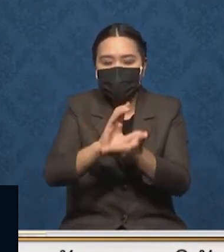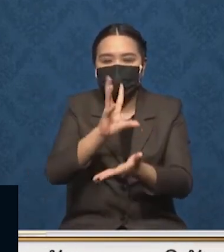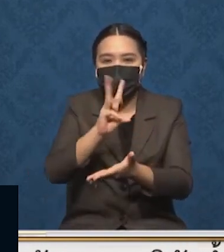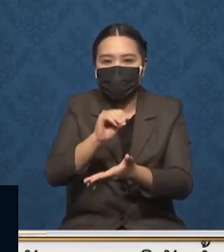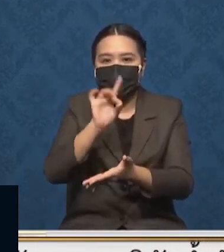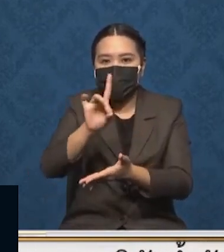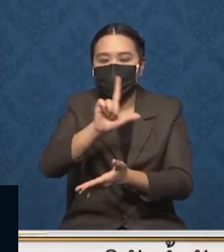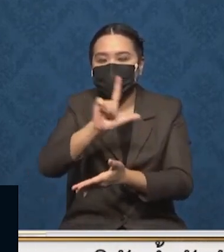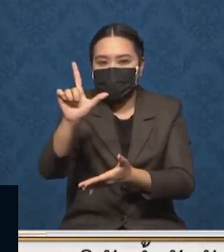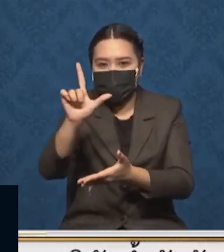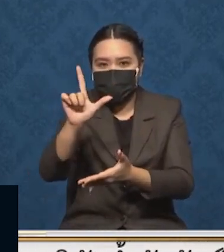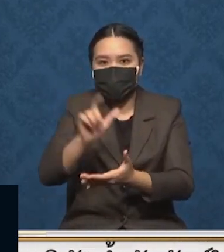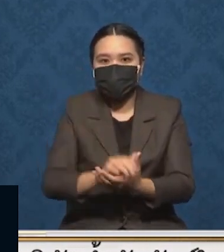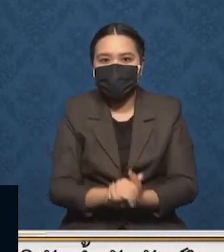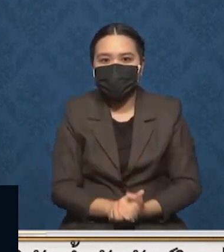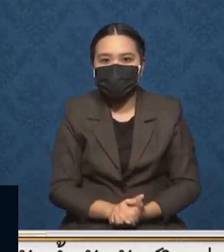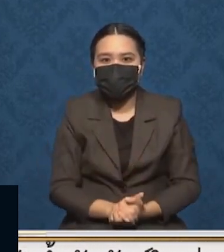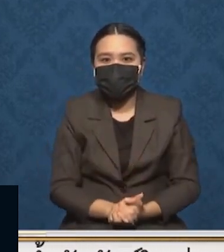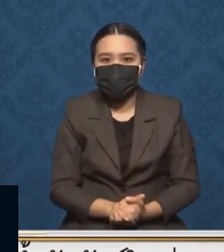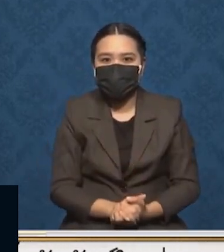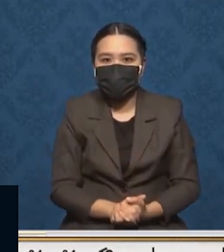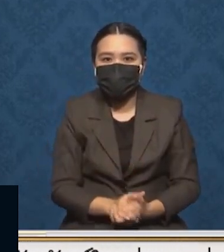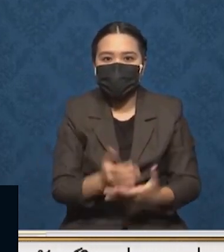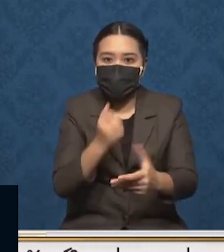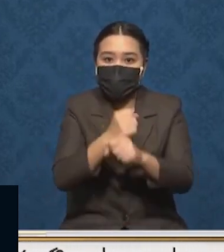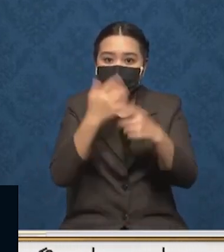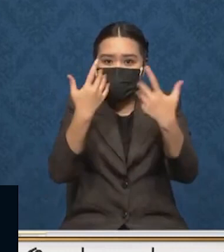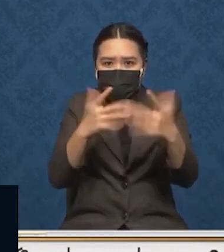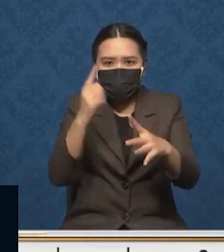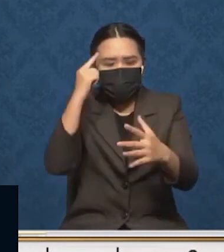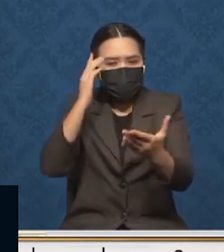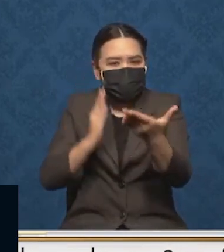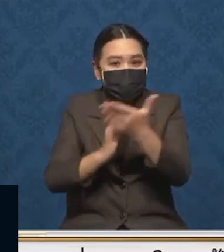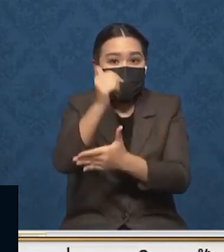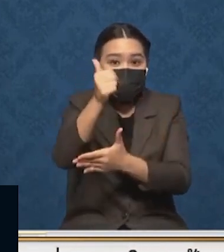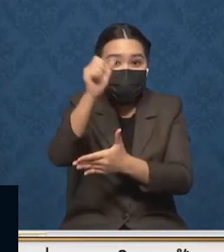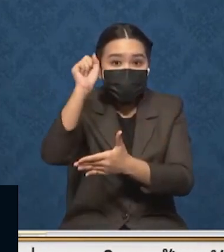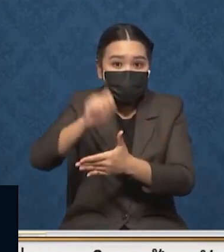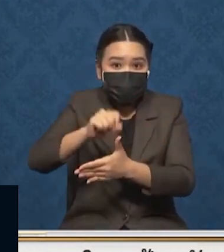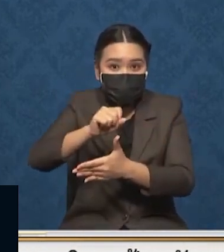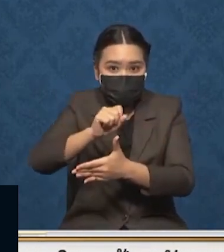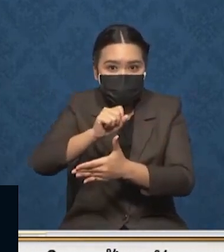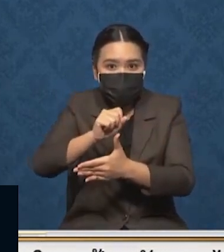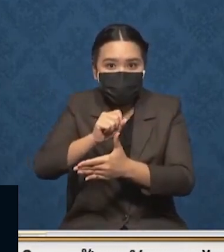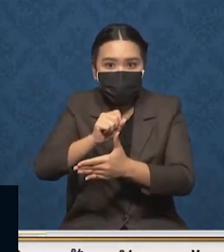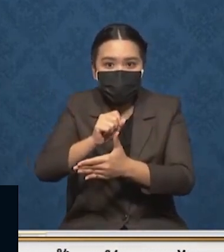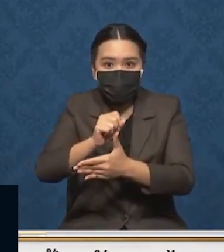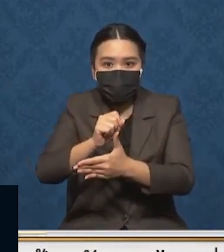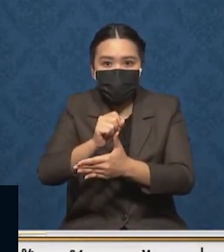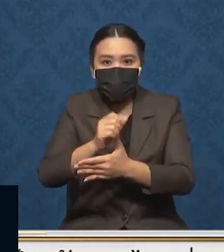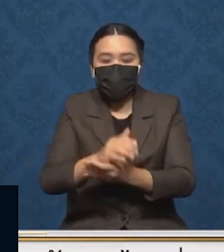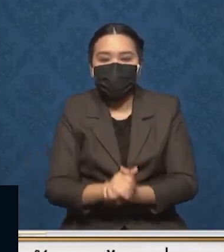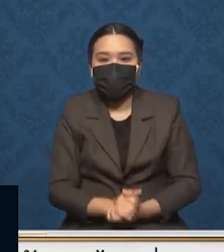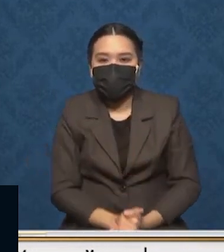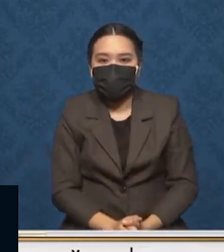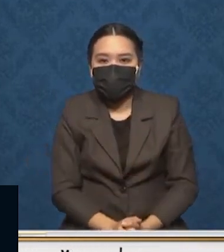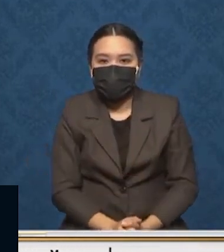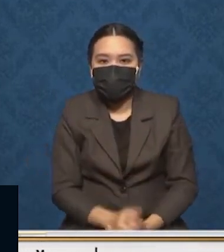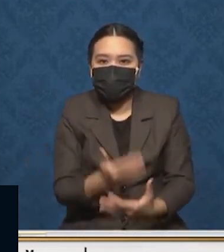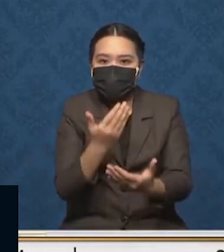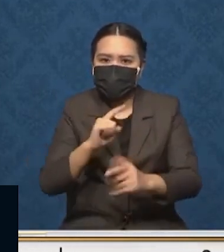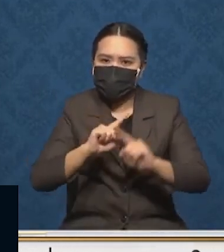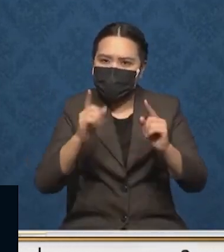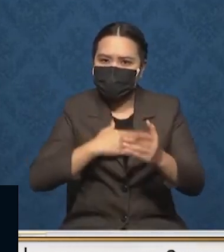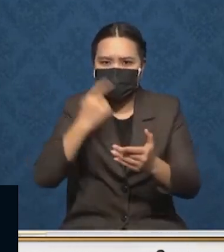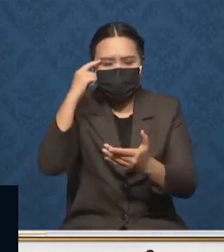าทว่าตรงนี้ทำแล้วประสบความสำเร็จมากน้อยขนาดไหนประการใดแต่ผมคิดว่ามันสามารถปรับ